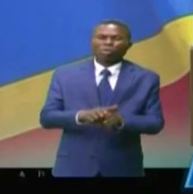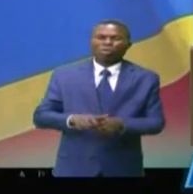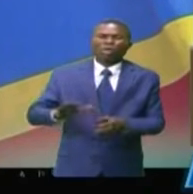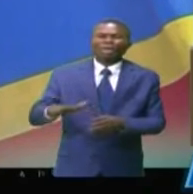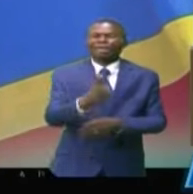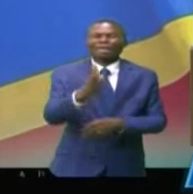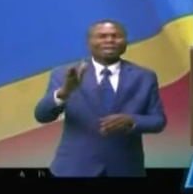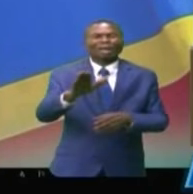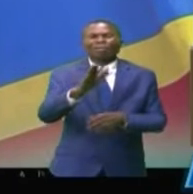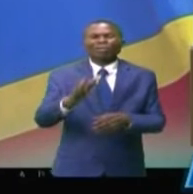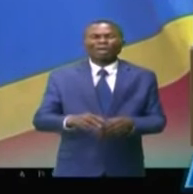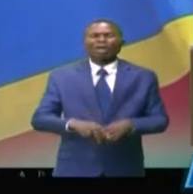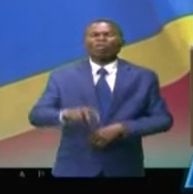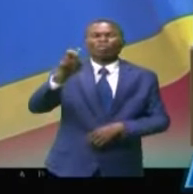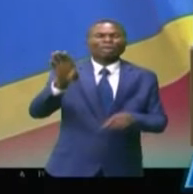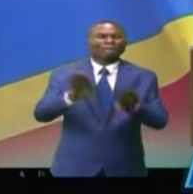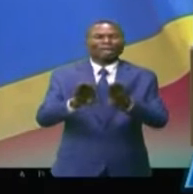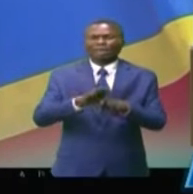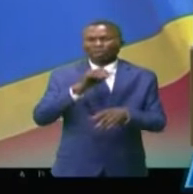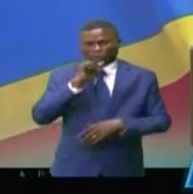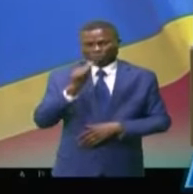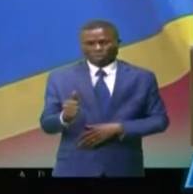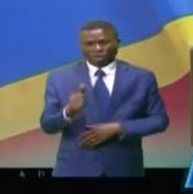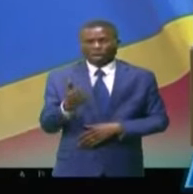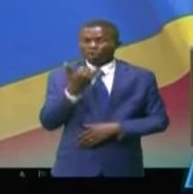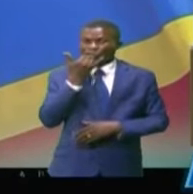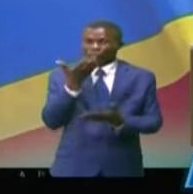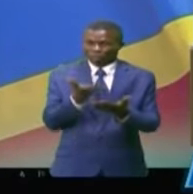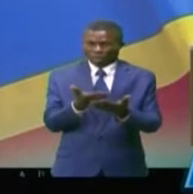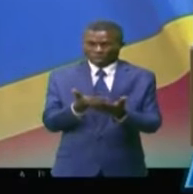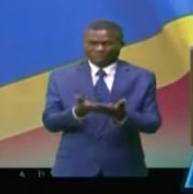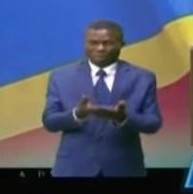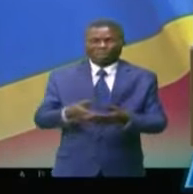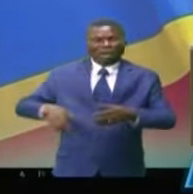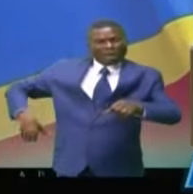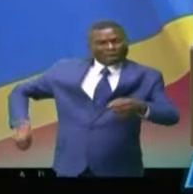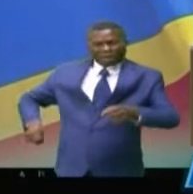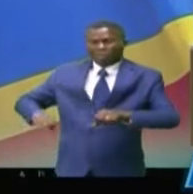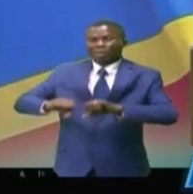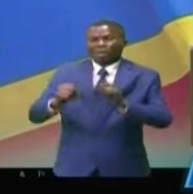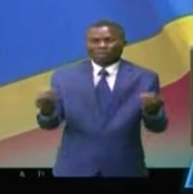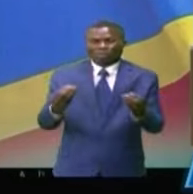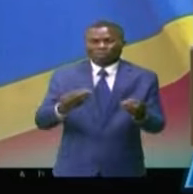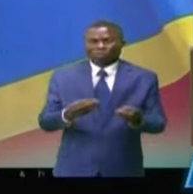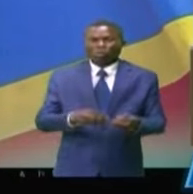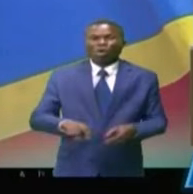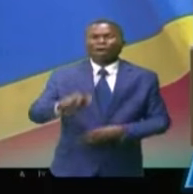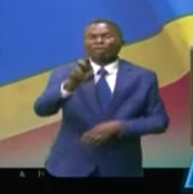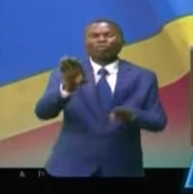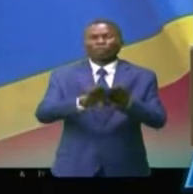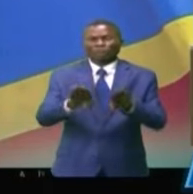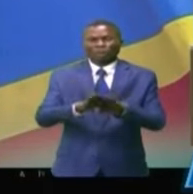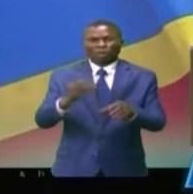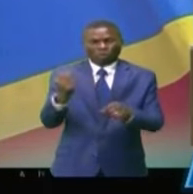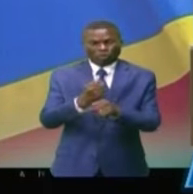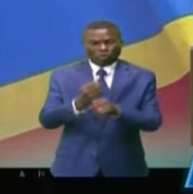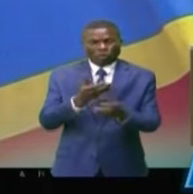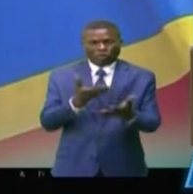nuit, de quitter le quai la nuit. C'est voilà la cause qui est cela. Mais rapidement, nous avons travaillé sur la